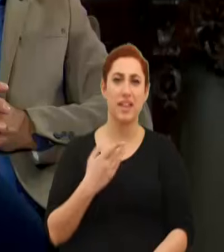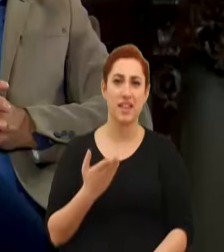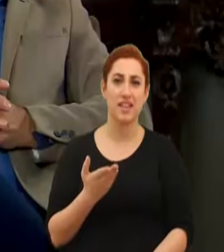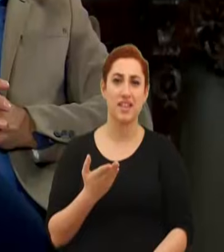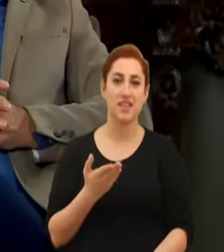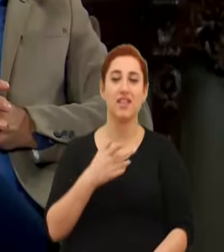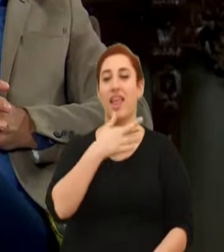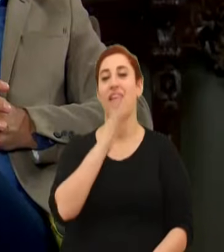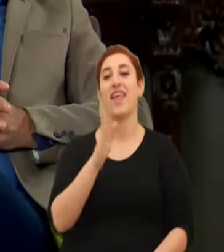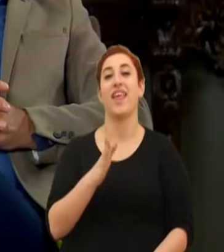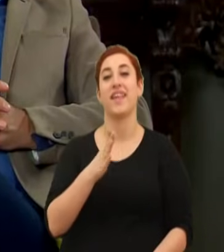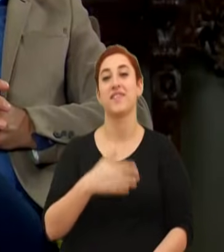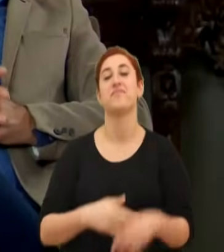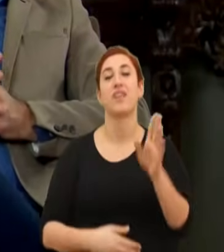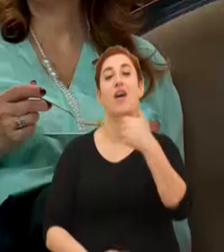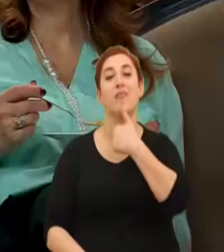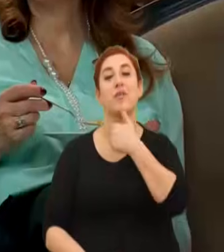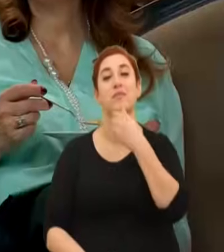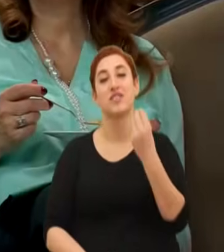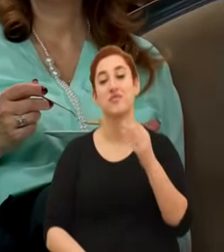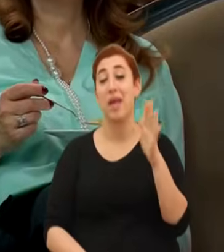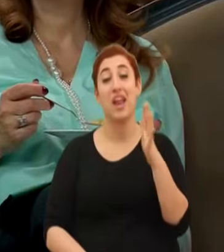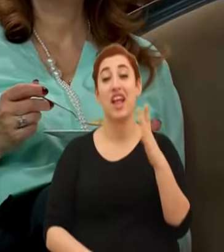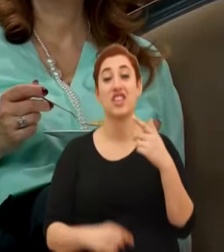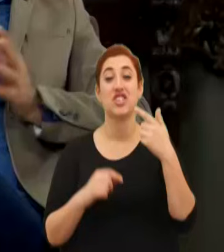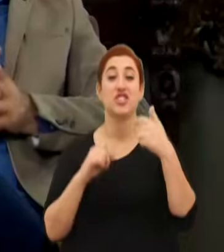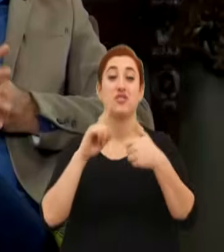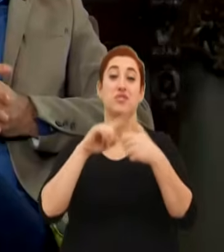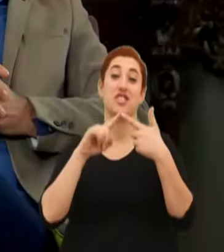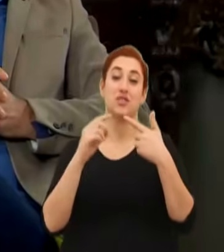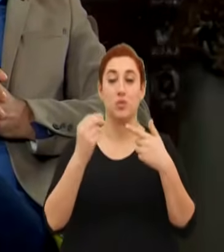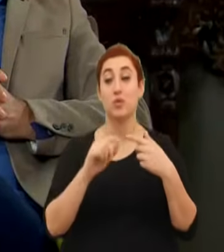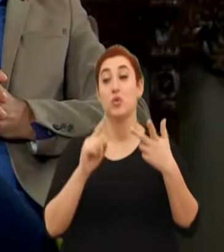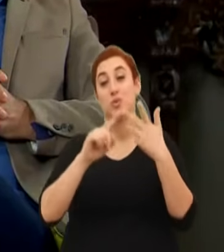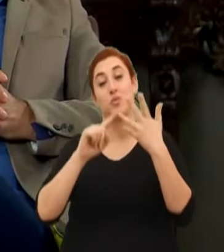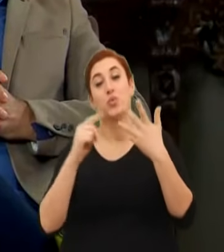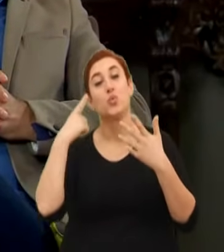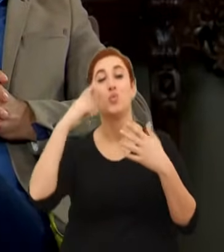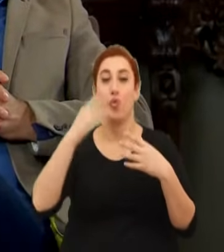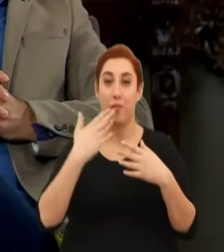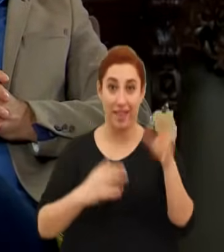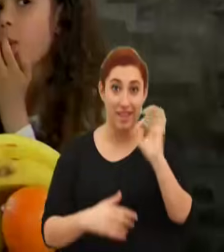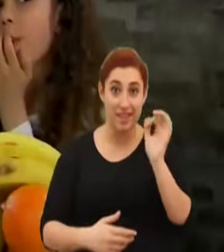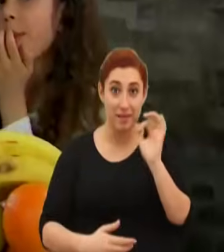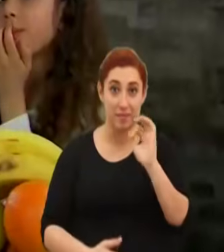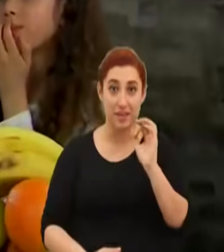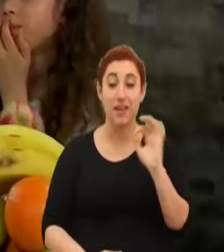dediniz. Ya babacığım, herhalde iki çocuk daha düşünmüyorum anlamında söyledi değil mi Cavidan